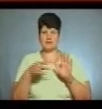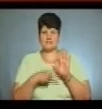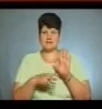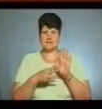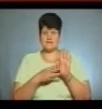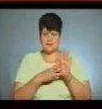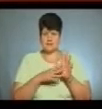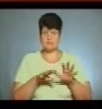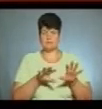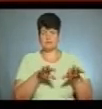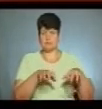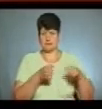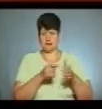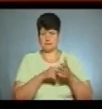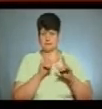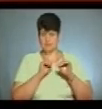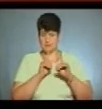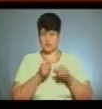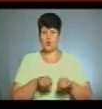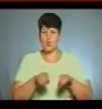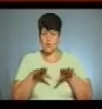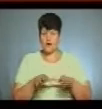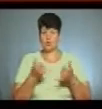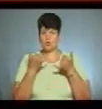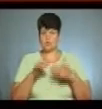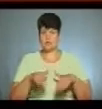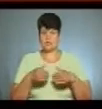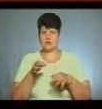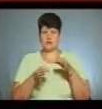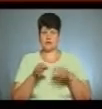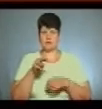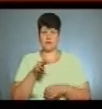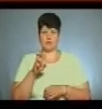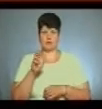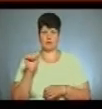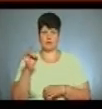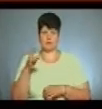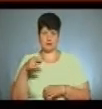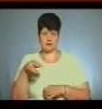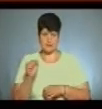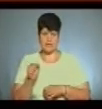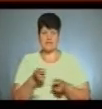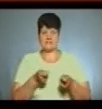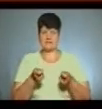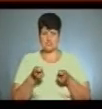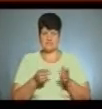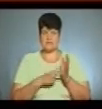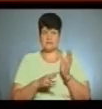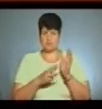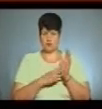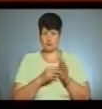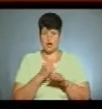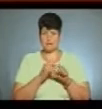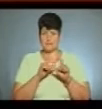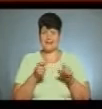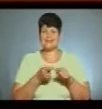до власності міськради. Ухвалу про це сьогодні винесла суддя Надія Бурда. За словами завідувачки 78-ї аптеки Ольги Жерухи,